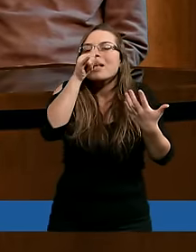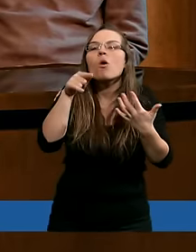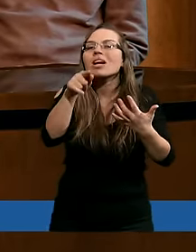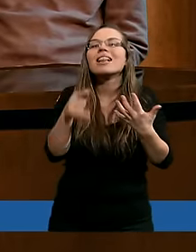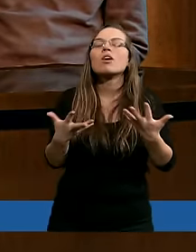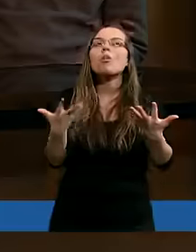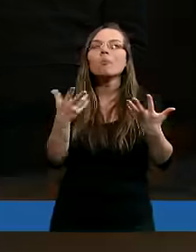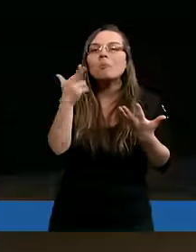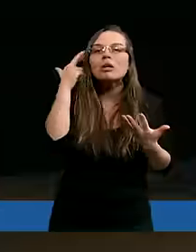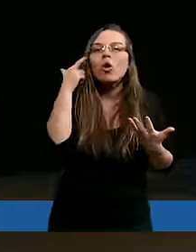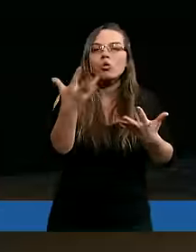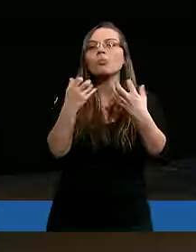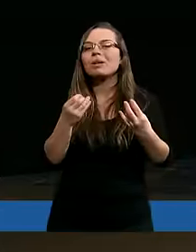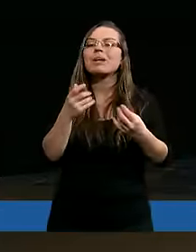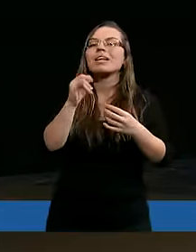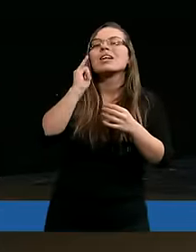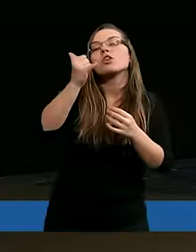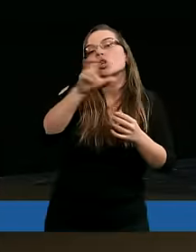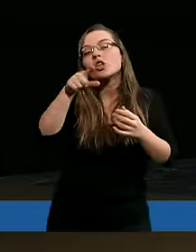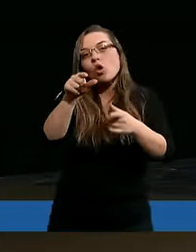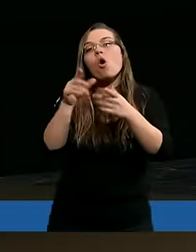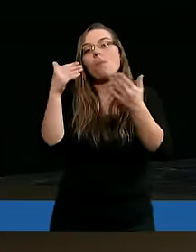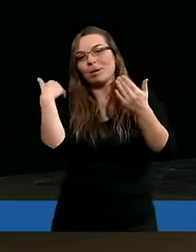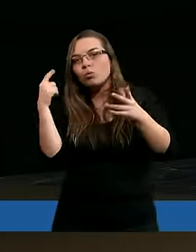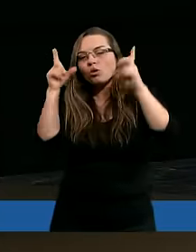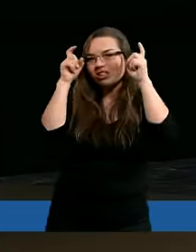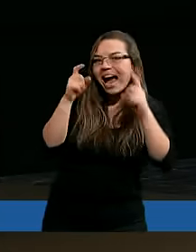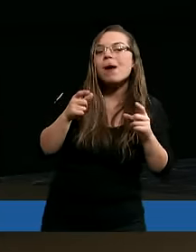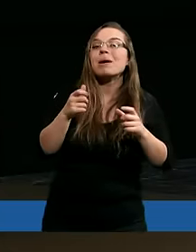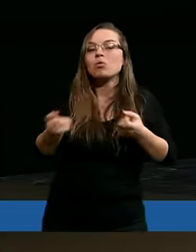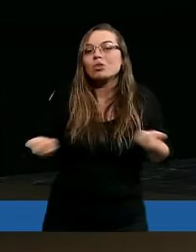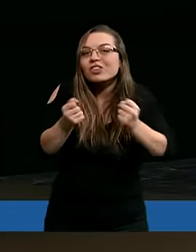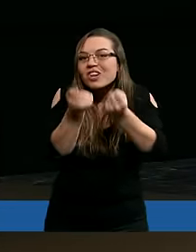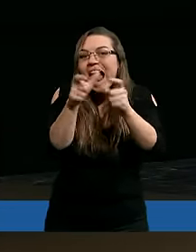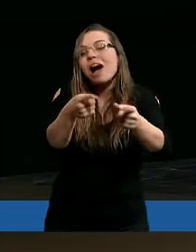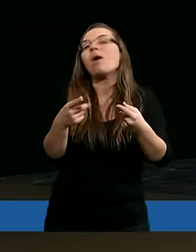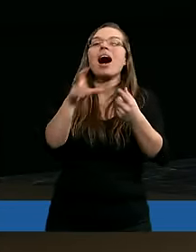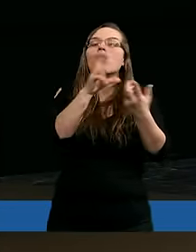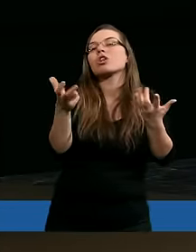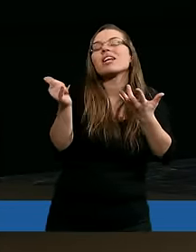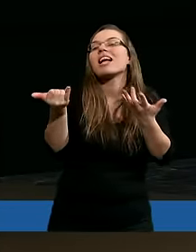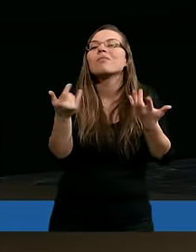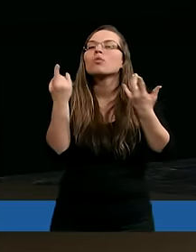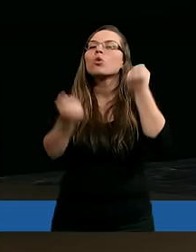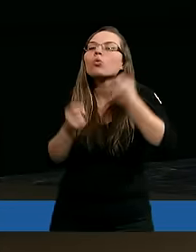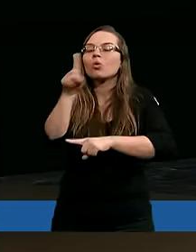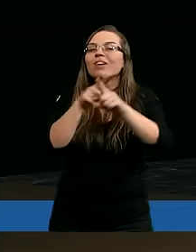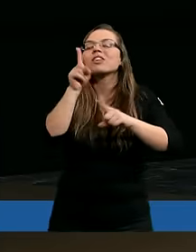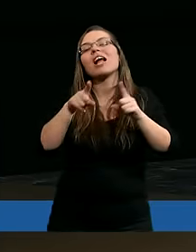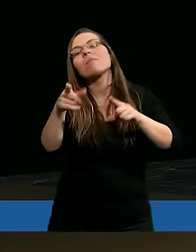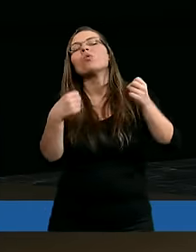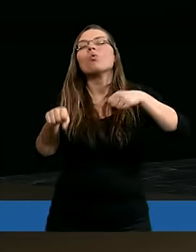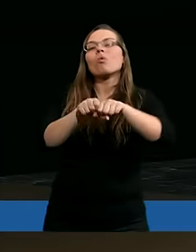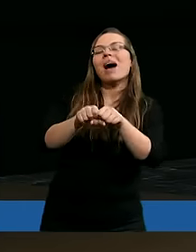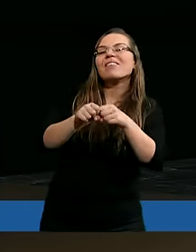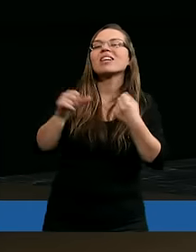wszędzie należałoby dopatrywać się jakiejś ingerencji złego, chociaż chętnie w ten sposób się usprawiedliwiamy,